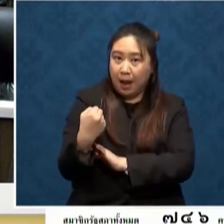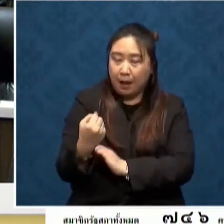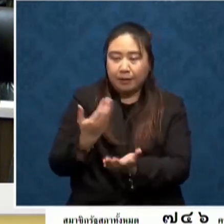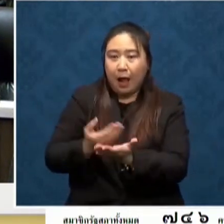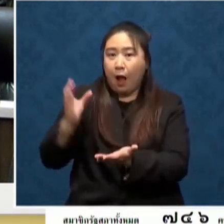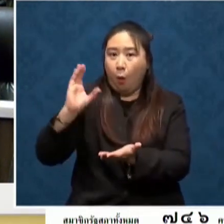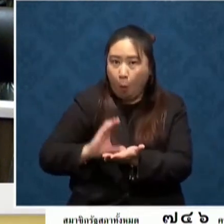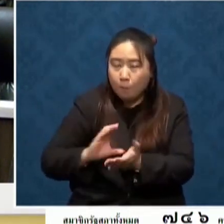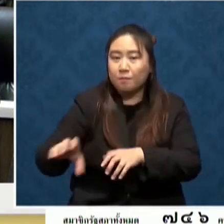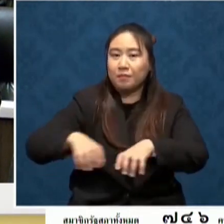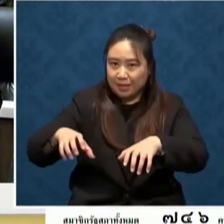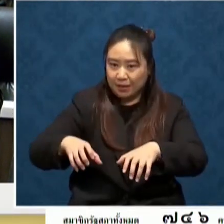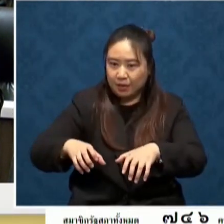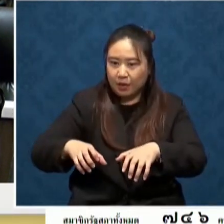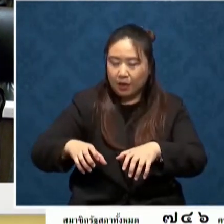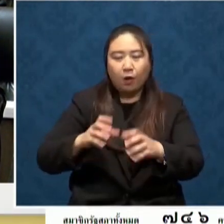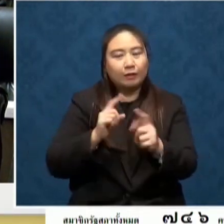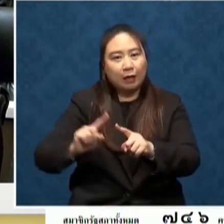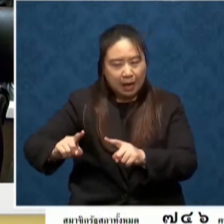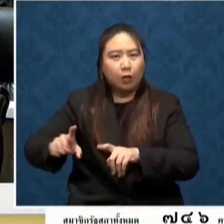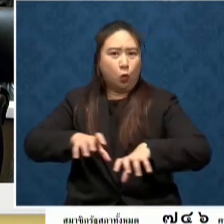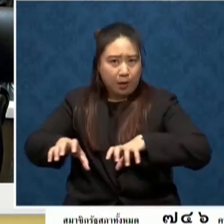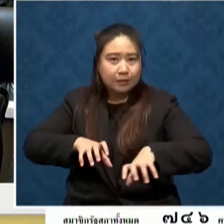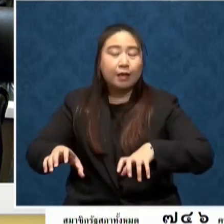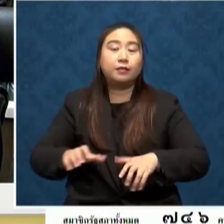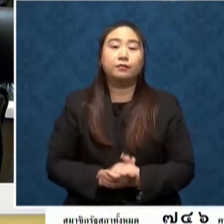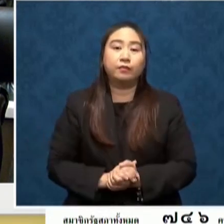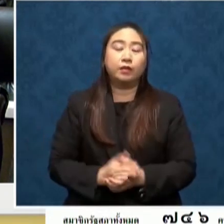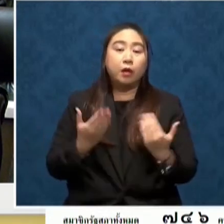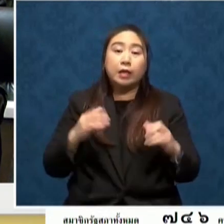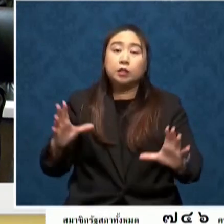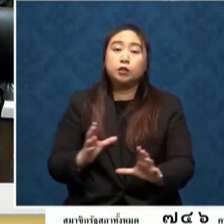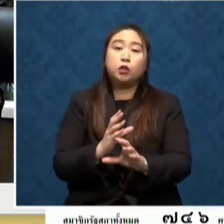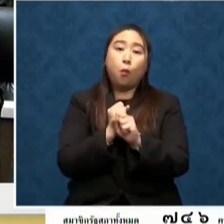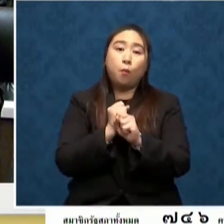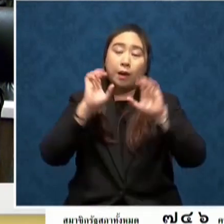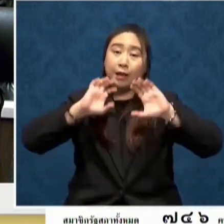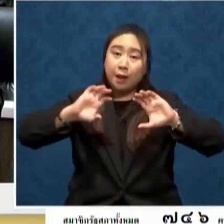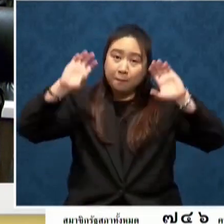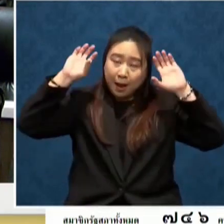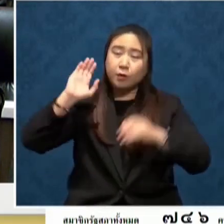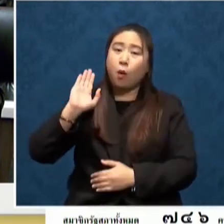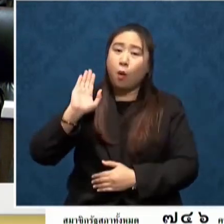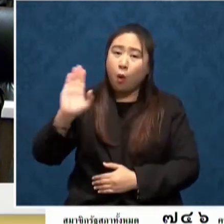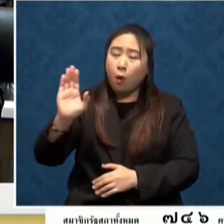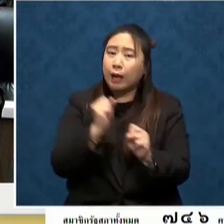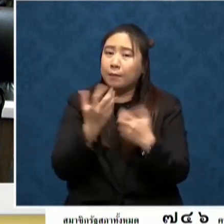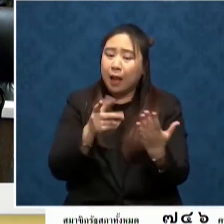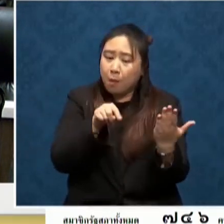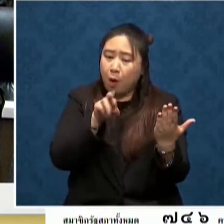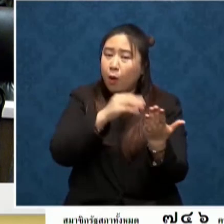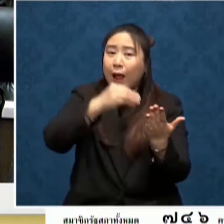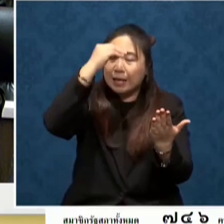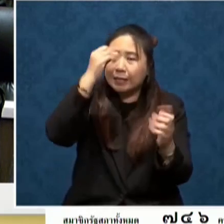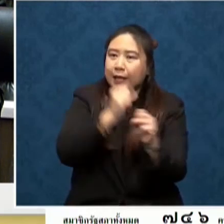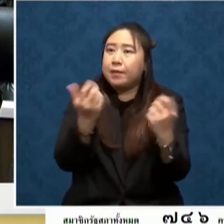จัดสนกประมาณ หรอจัดสนสมิกณทกศึกษาสุรแล้ว รัฐบาลของท่าน จะเอายไกพระบากศึกษา ค